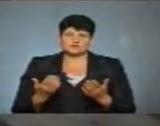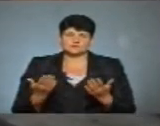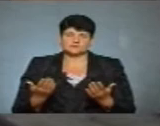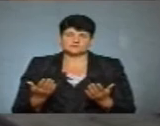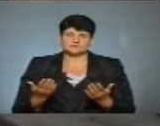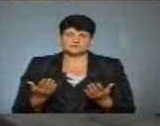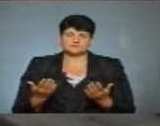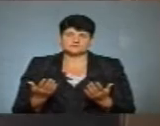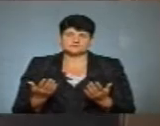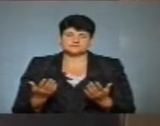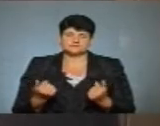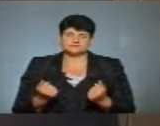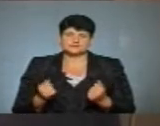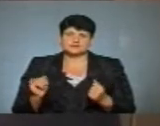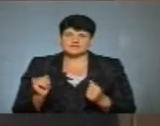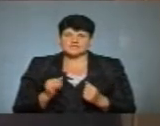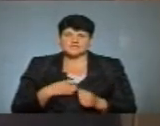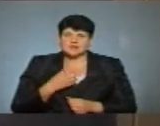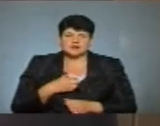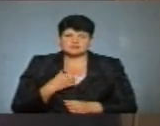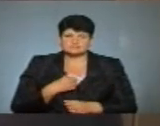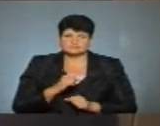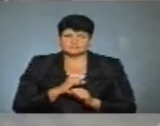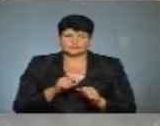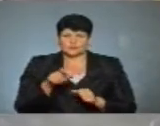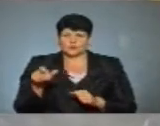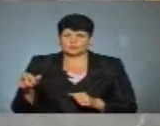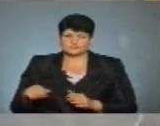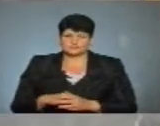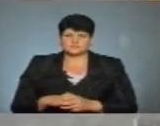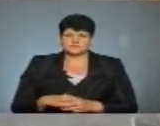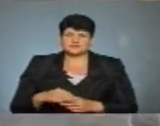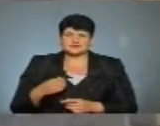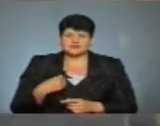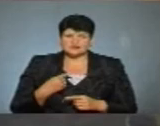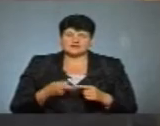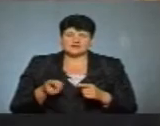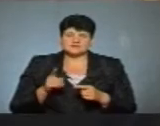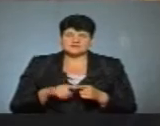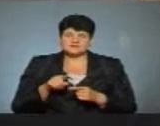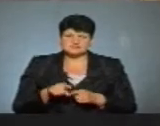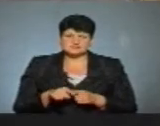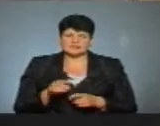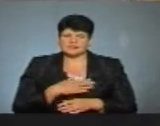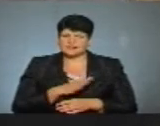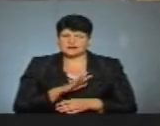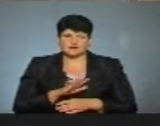дезінфікувати руки і не кашляти на якісь людей. Я ці вимоги не дуже